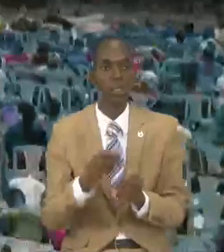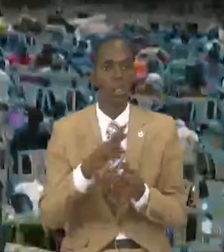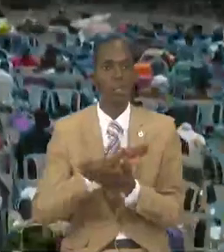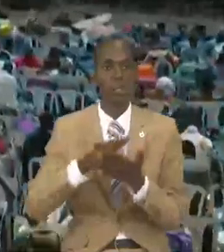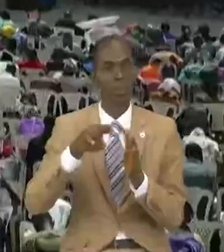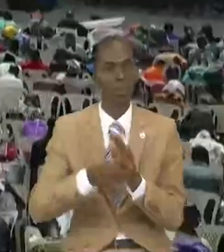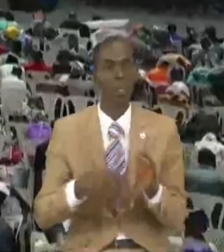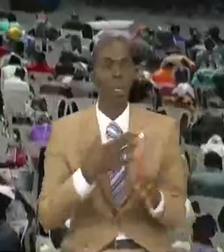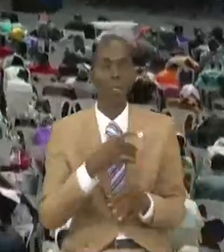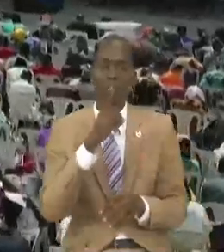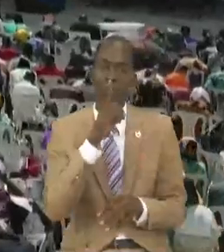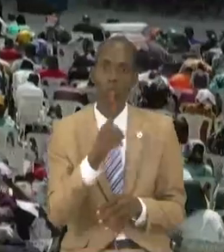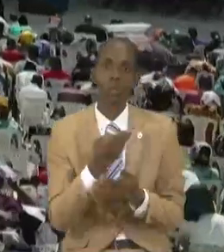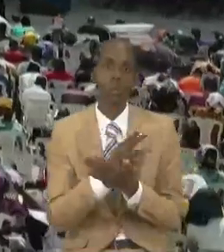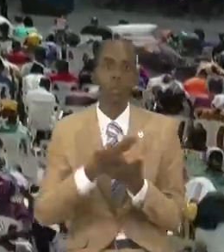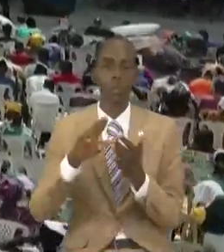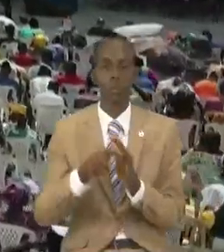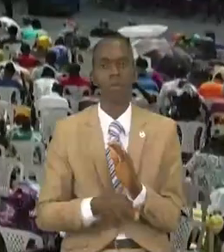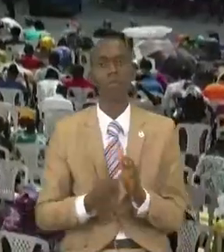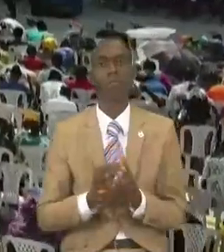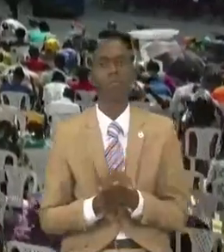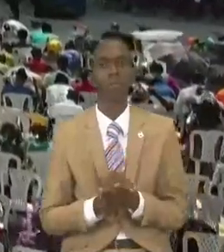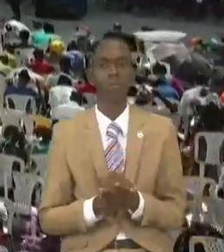une sainteté que produit la vérité.